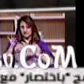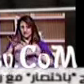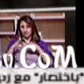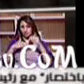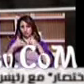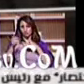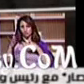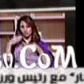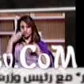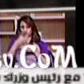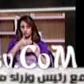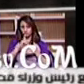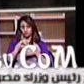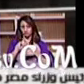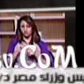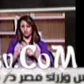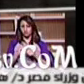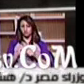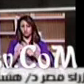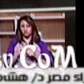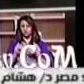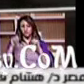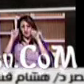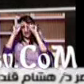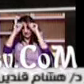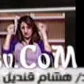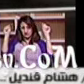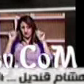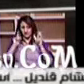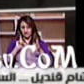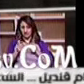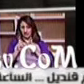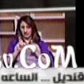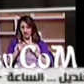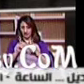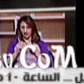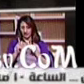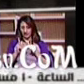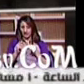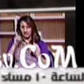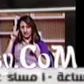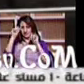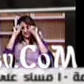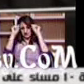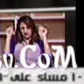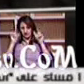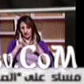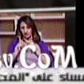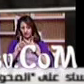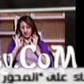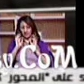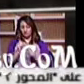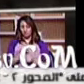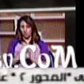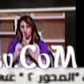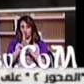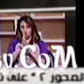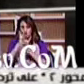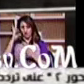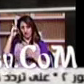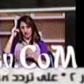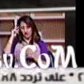بحضرتك لكلام السفيره الامريكيه ان باترسون اللي هي دايما ما بتتشد بالديمقراطيه في اسرائيل وانه يعني اسرائيل